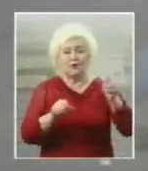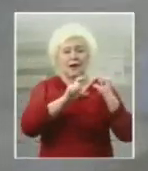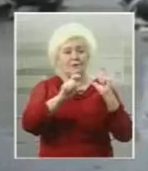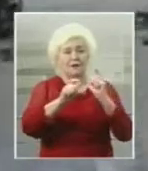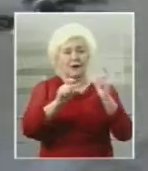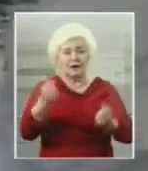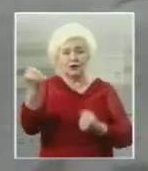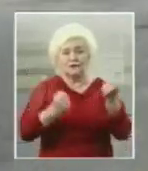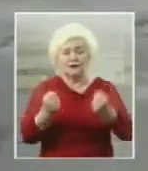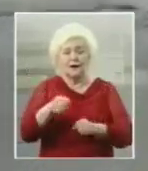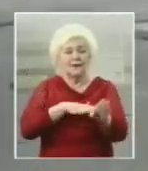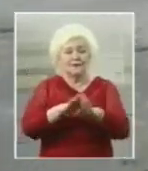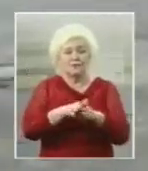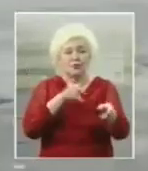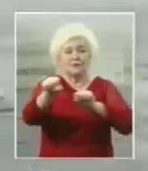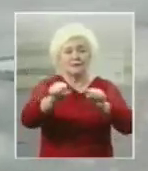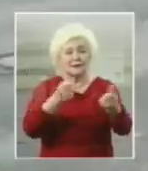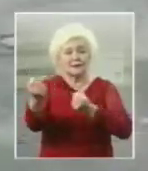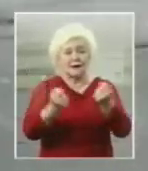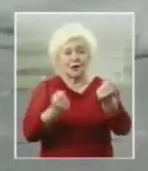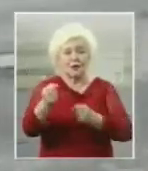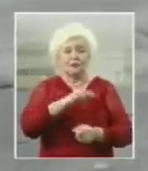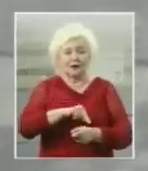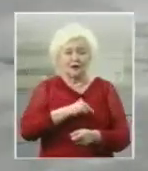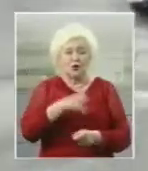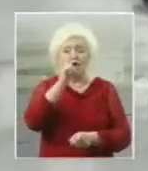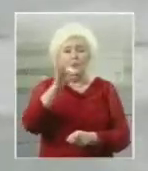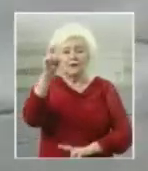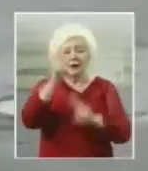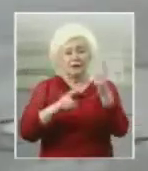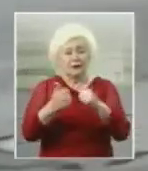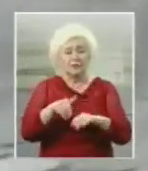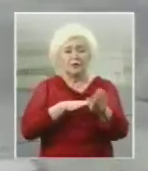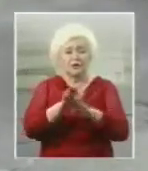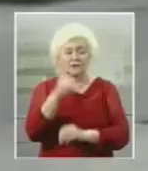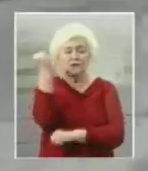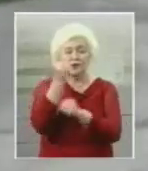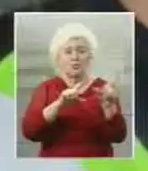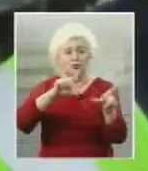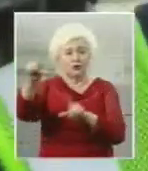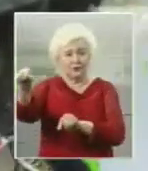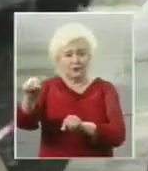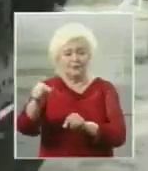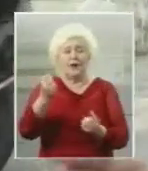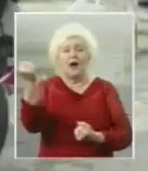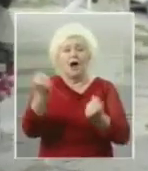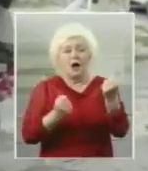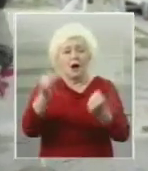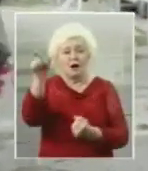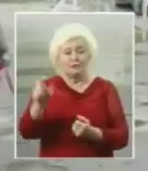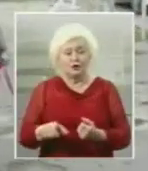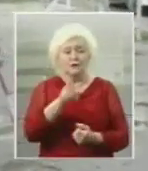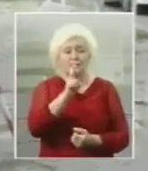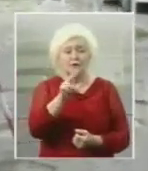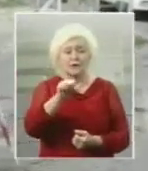вантажівки не впорався із кермуванням. Він працює на комунальному підприємстві і здійснював робочий виїзд. Водій